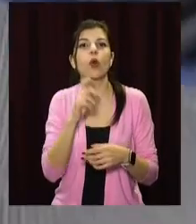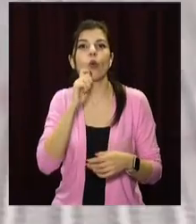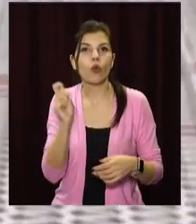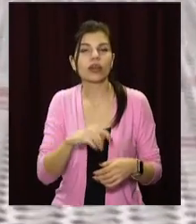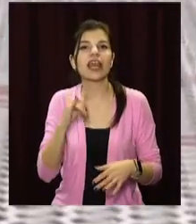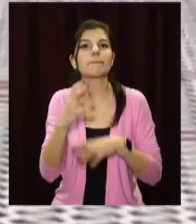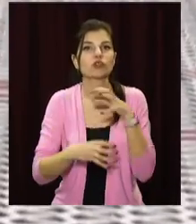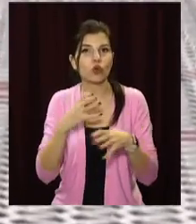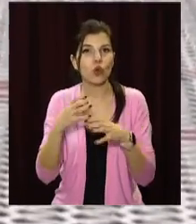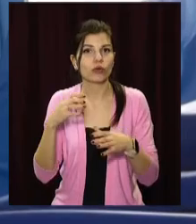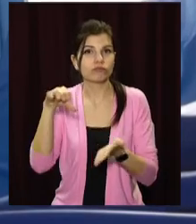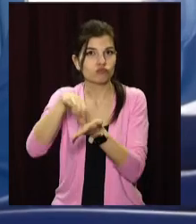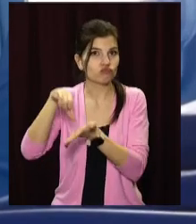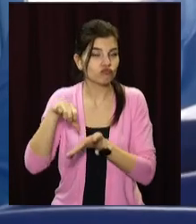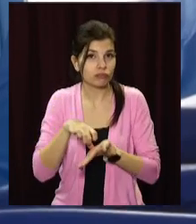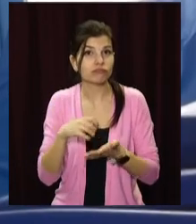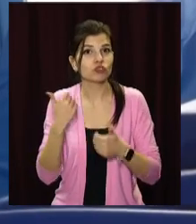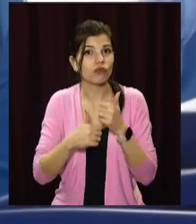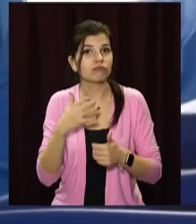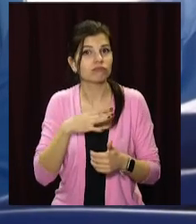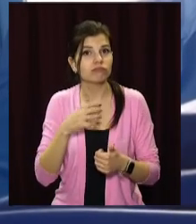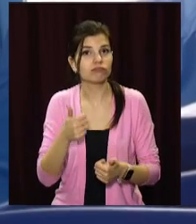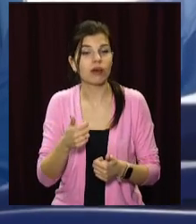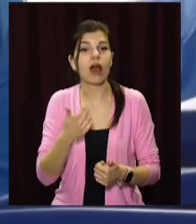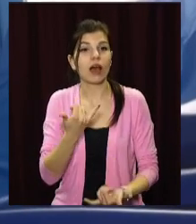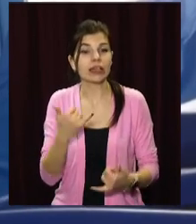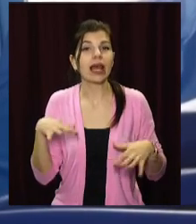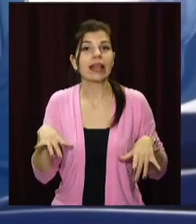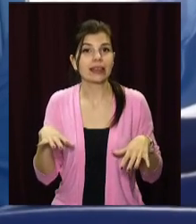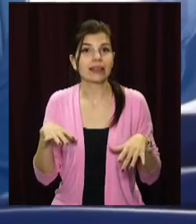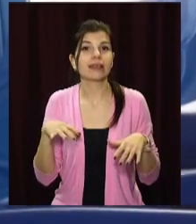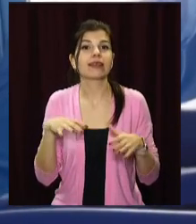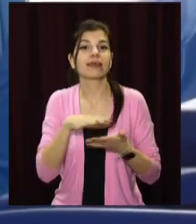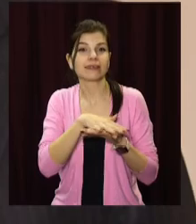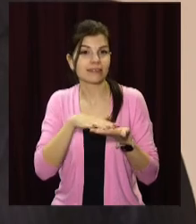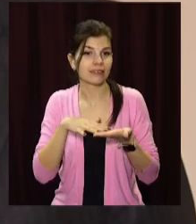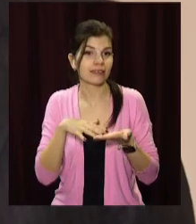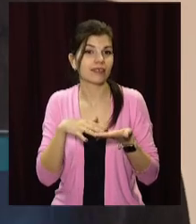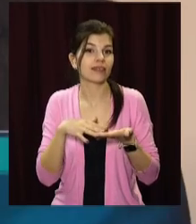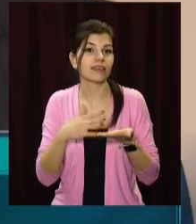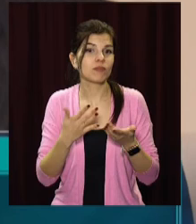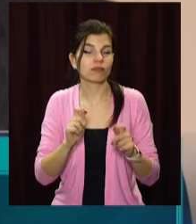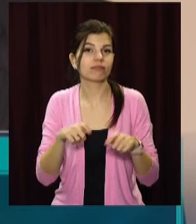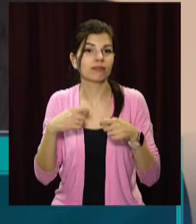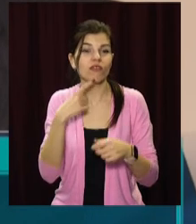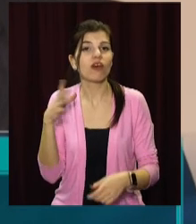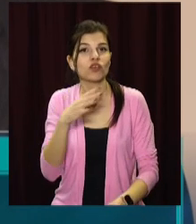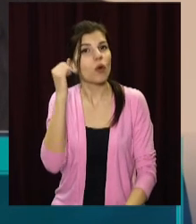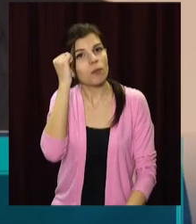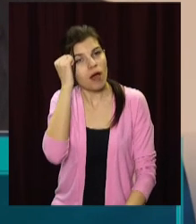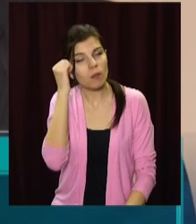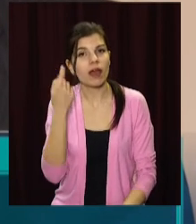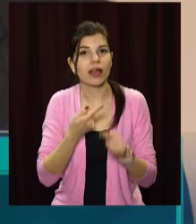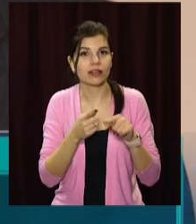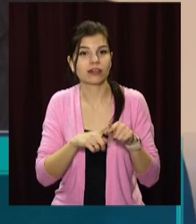всеукраїнських та міжнародних турнірів. Тепер справу наставника продовжують його учні і соратники. Все посвящається його пам'яті. Олександр